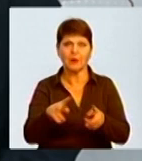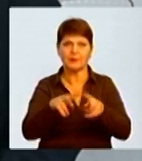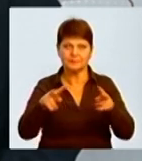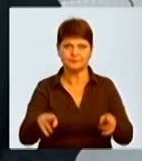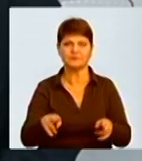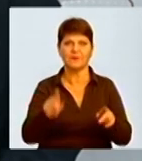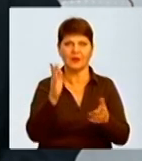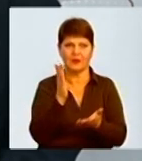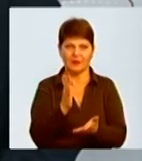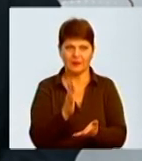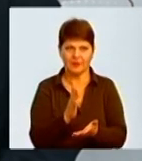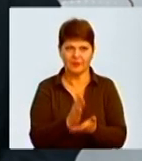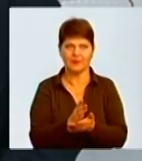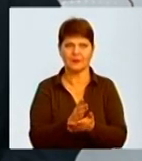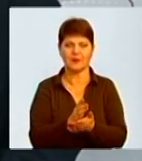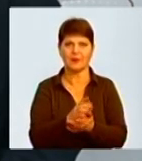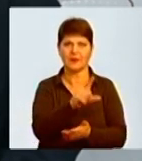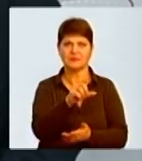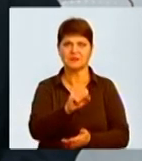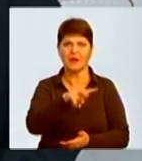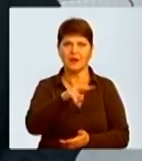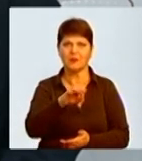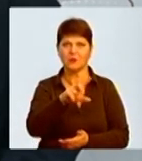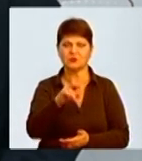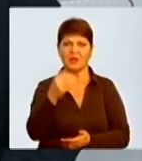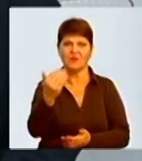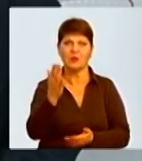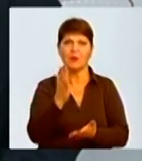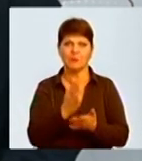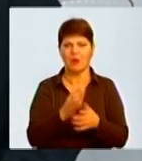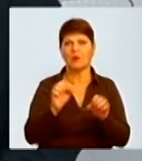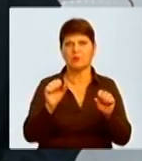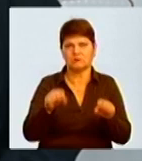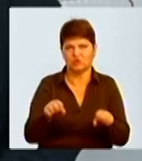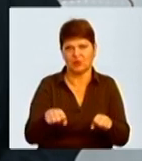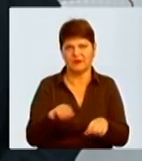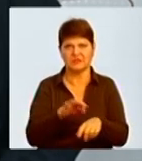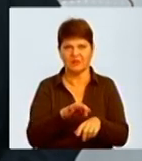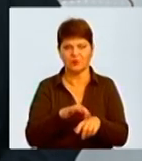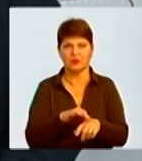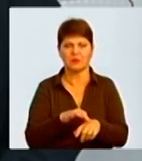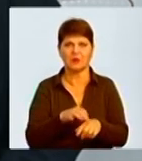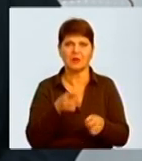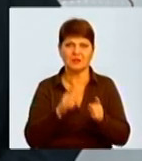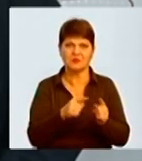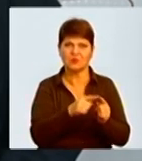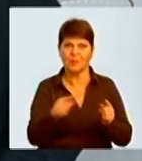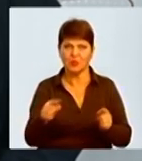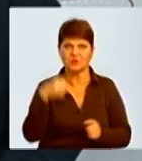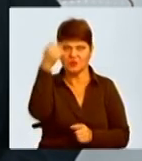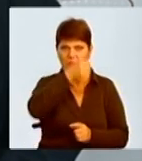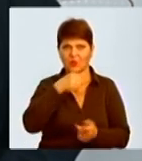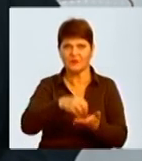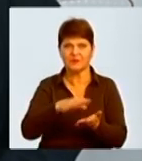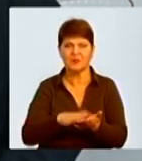теж є рудиментовані грудні залози, і вони мають можливість теж захворіти на рак. І дійсно, на протязі року ми фіксуємо від 5